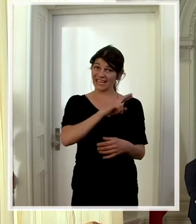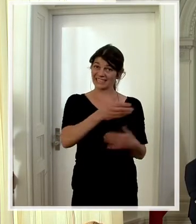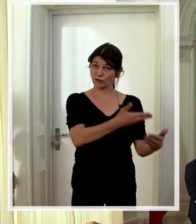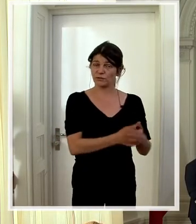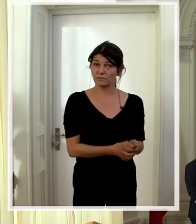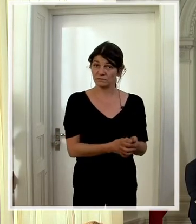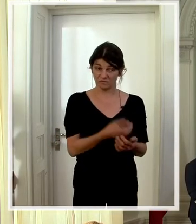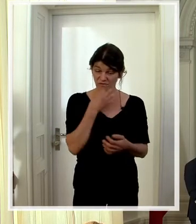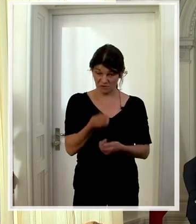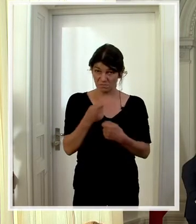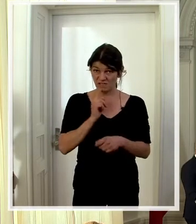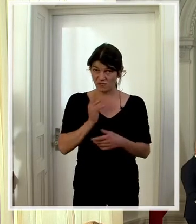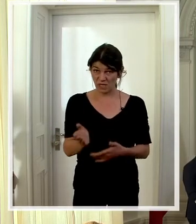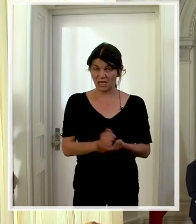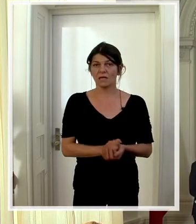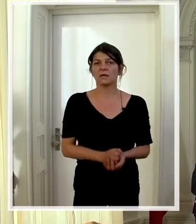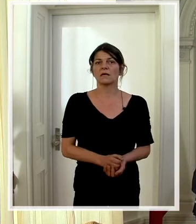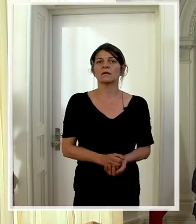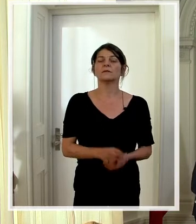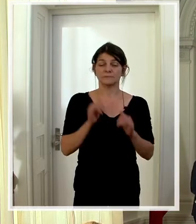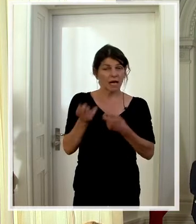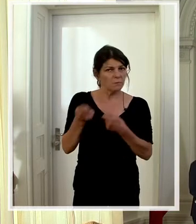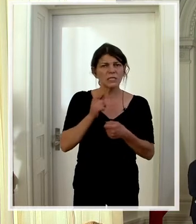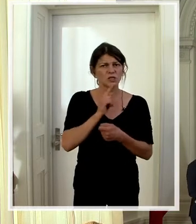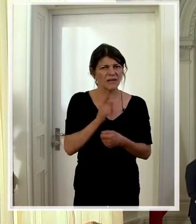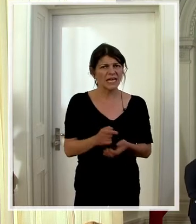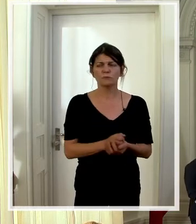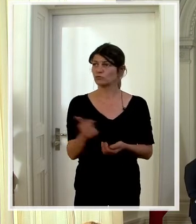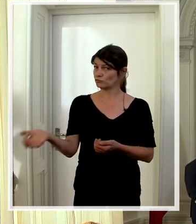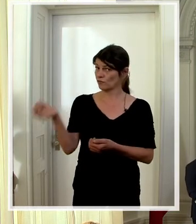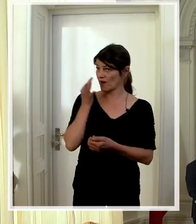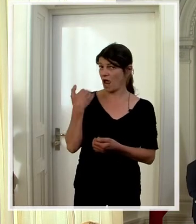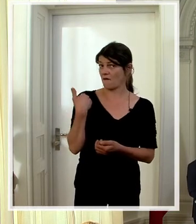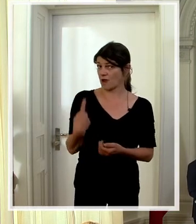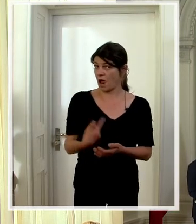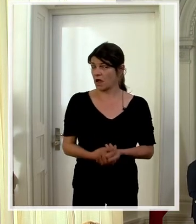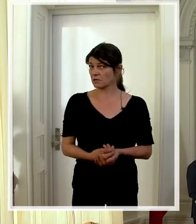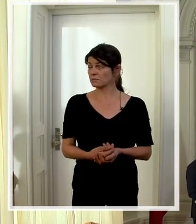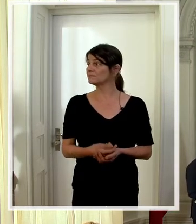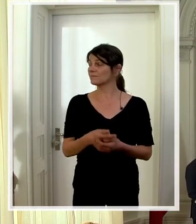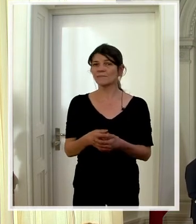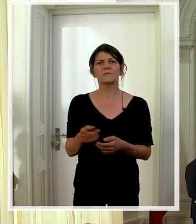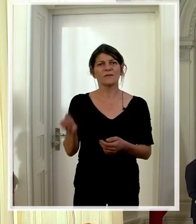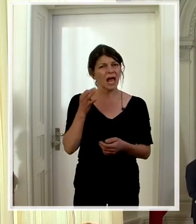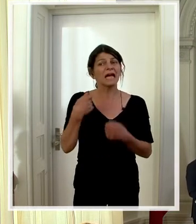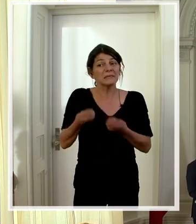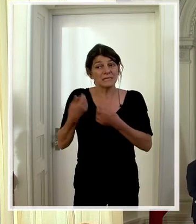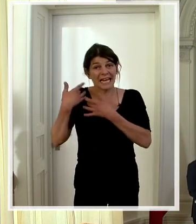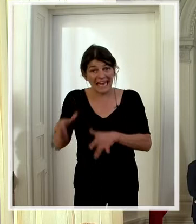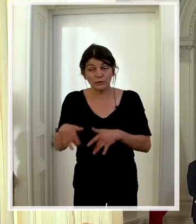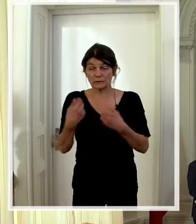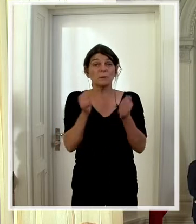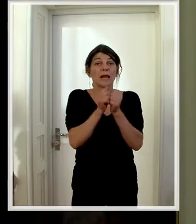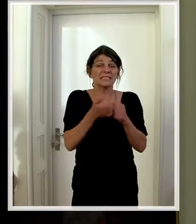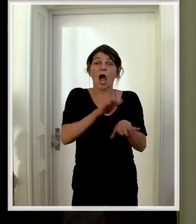wenig. Ja, sie bringt zu wenig. Du hast gefragt, gibt es eine Entlastung für die Straße?